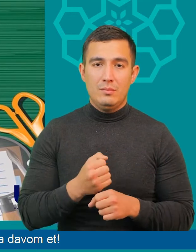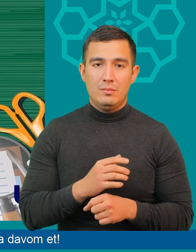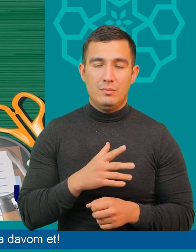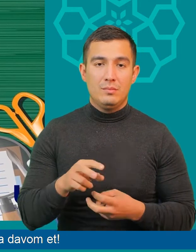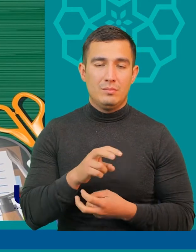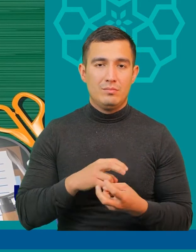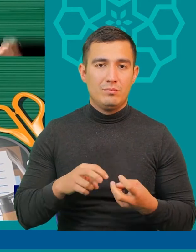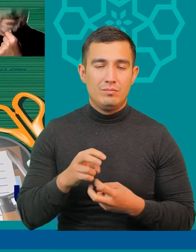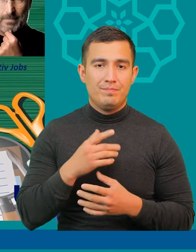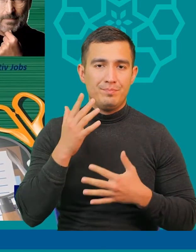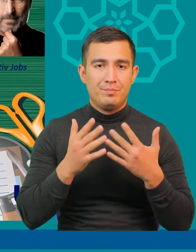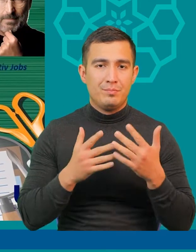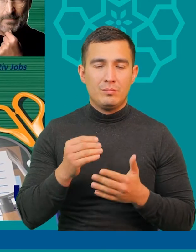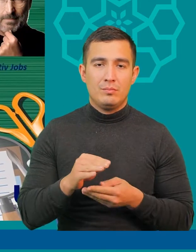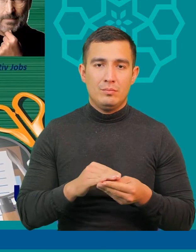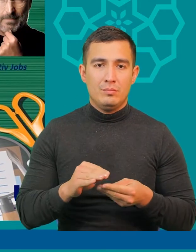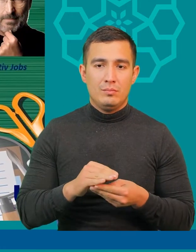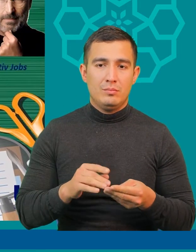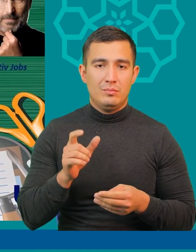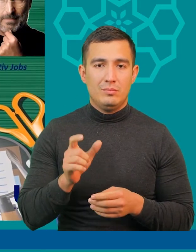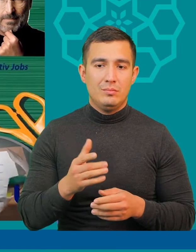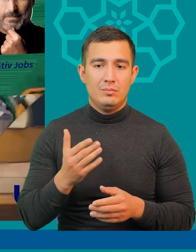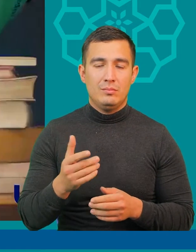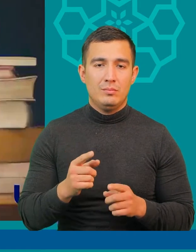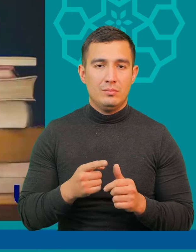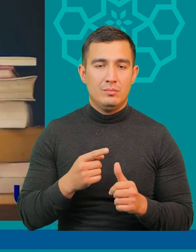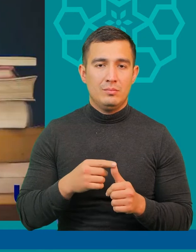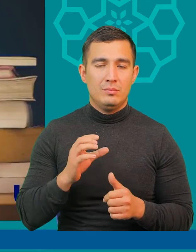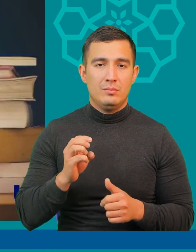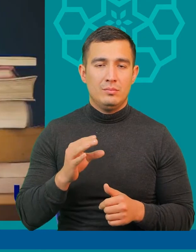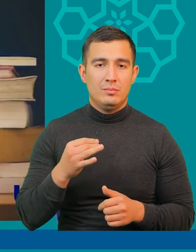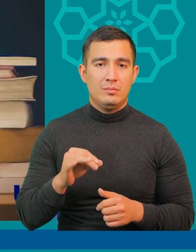izlashda davom et. Steve Jobs.